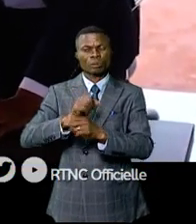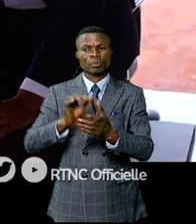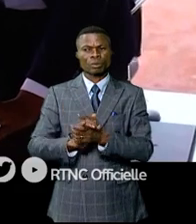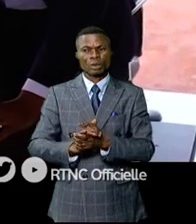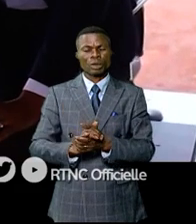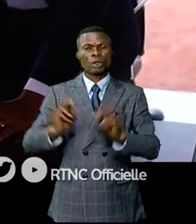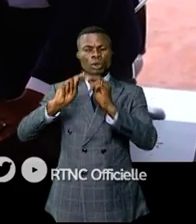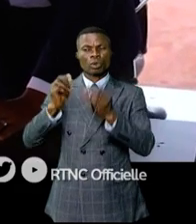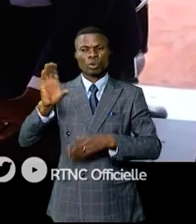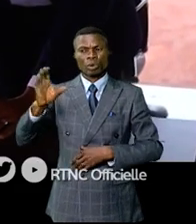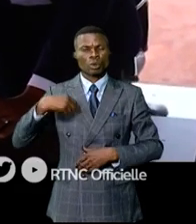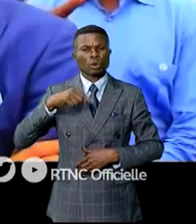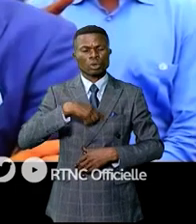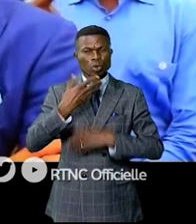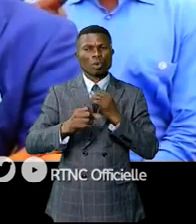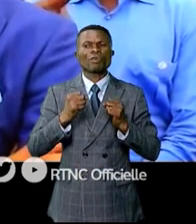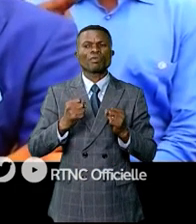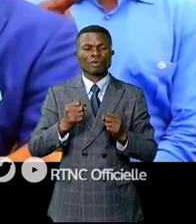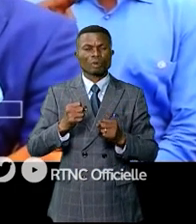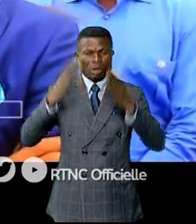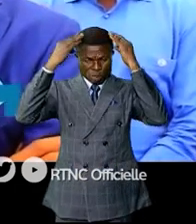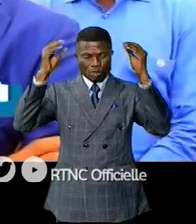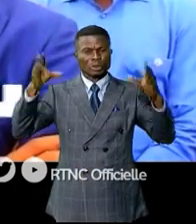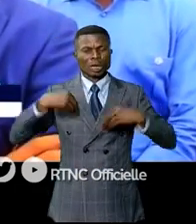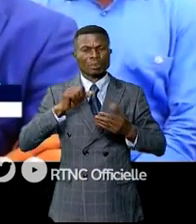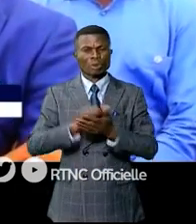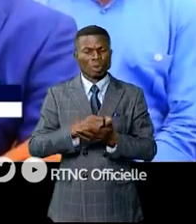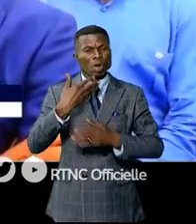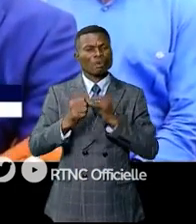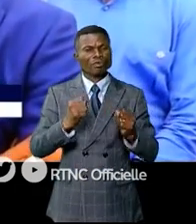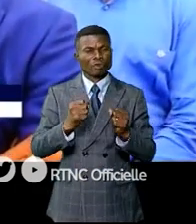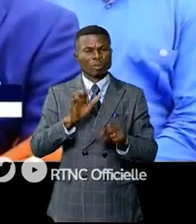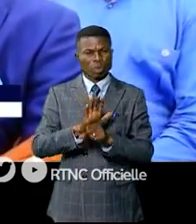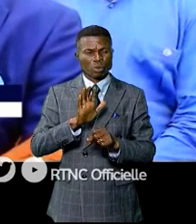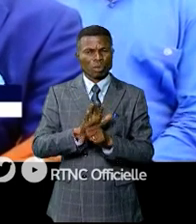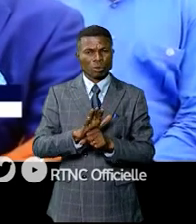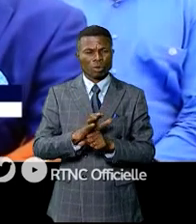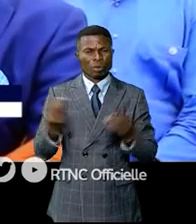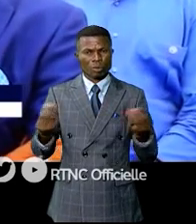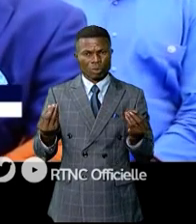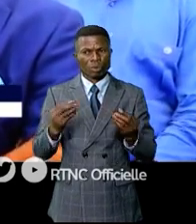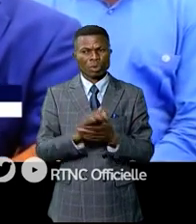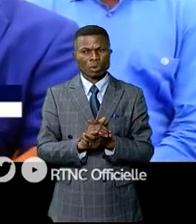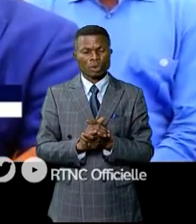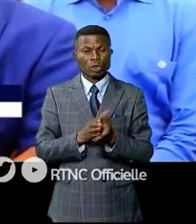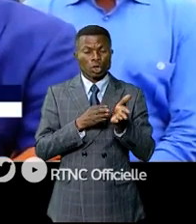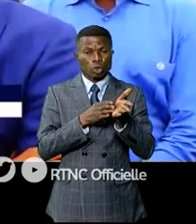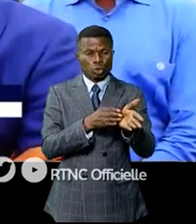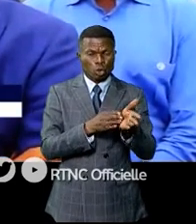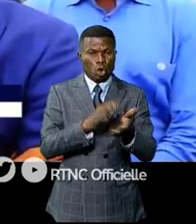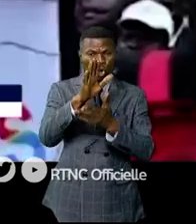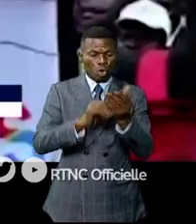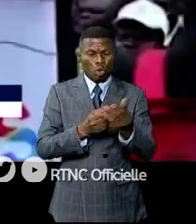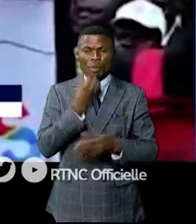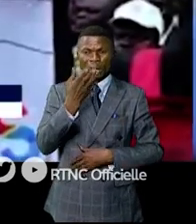de Kachobwe. Nous devons tout faire pour que nous puissions suivre le